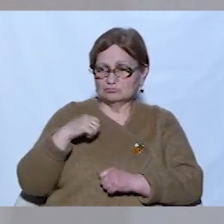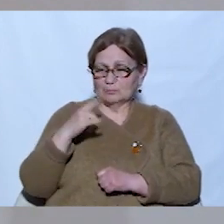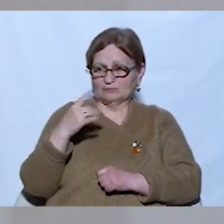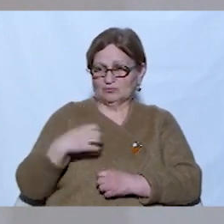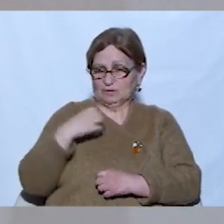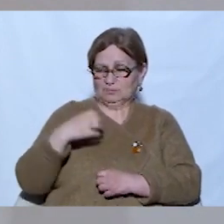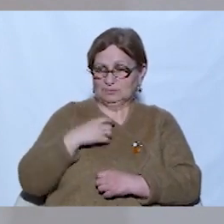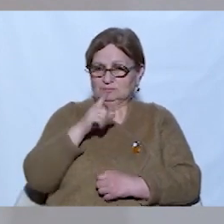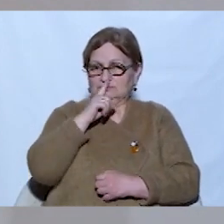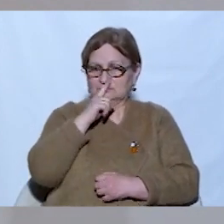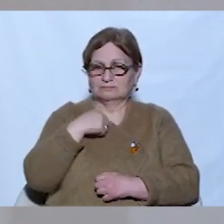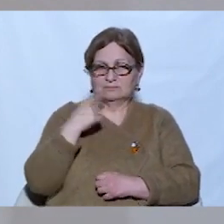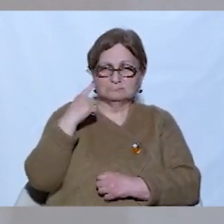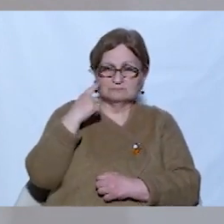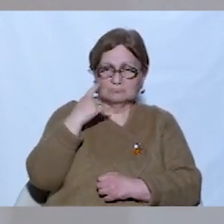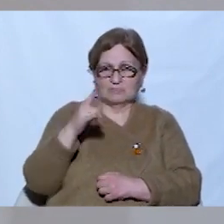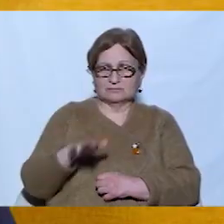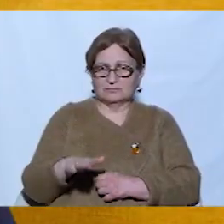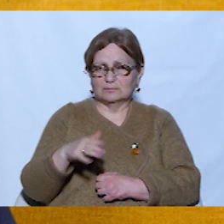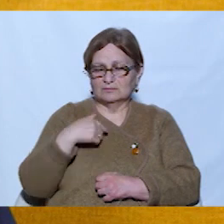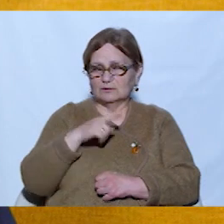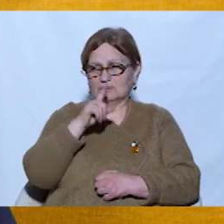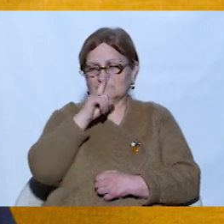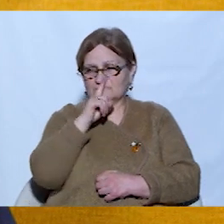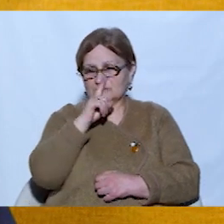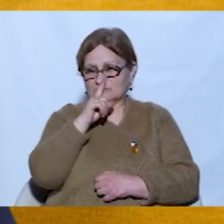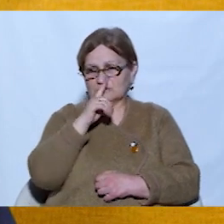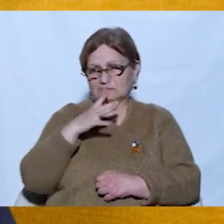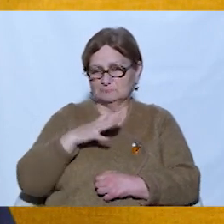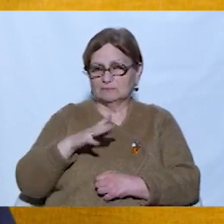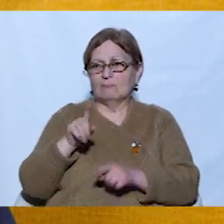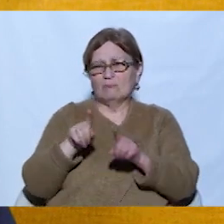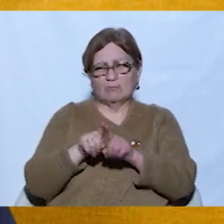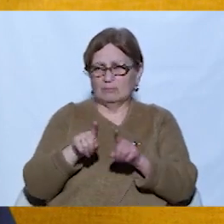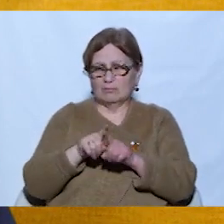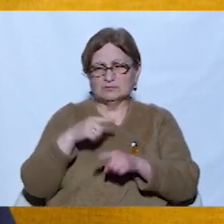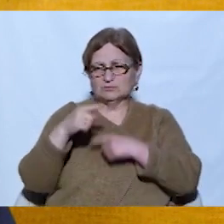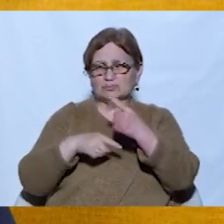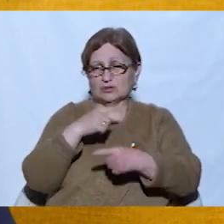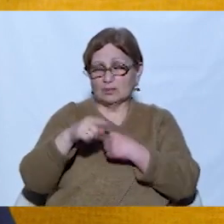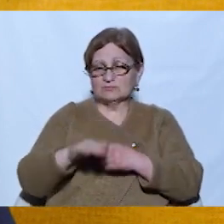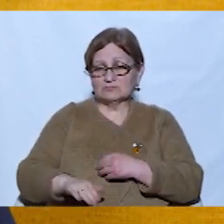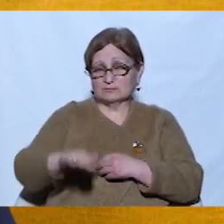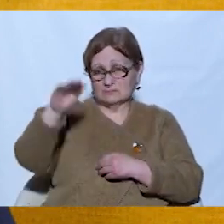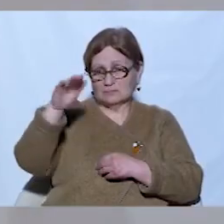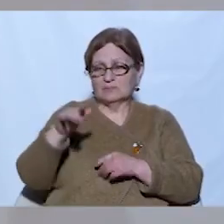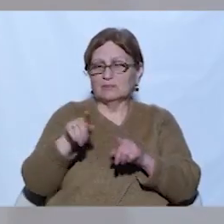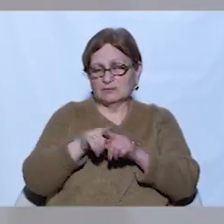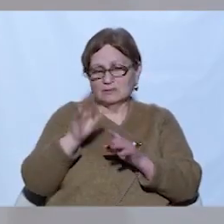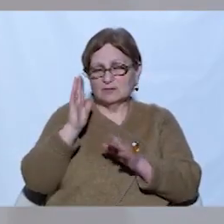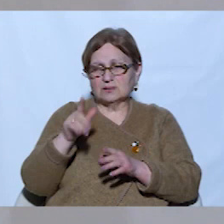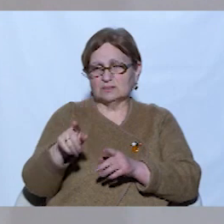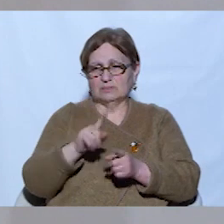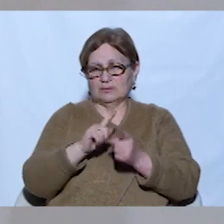მე თუ ესეთი ავტორიტარი მშობელი ხარ თქვენ და მე უფრო მოორცხვი მორიდებული ბავშვა, რა თქმა უნდა გავჩუმდები. თუმცა, ნუ